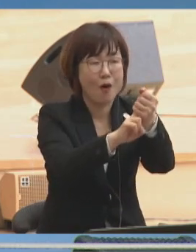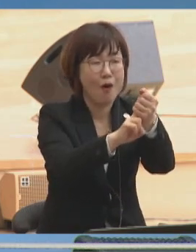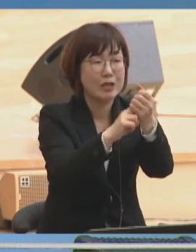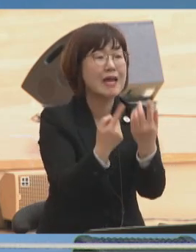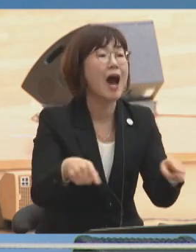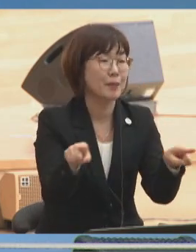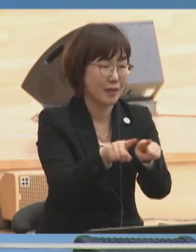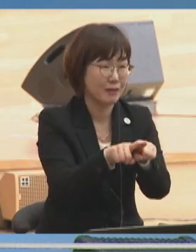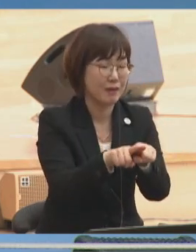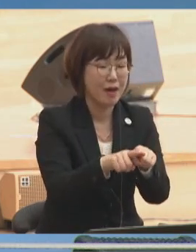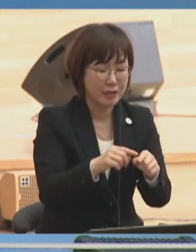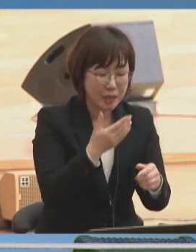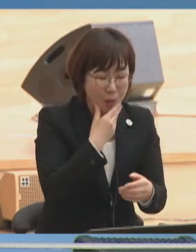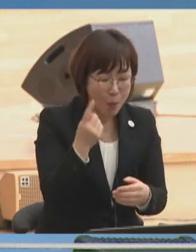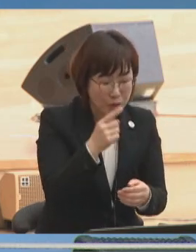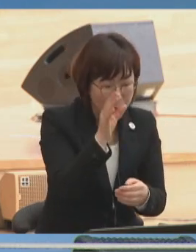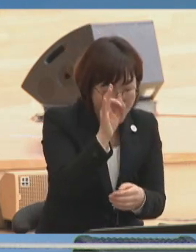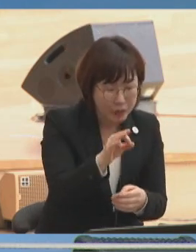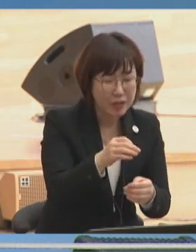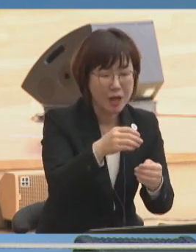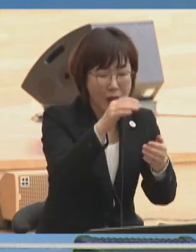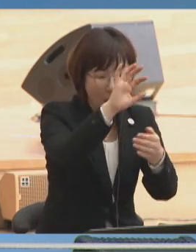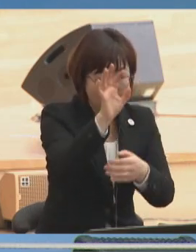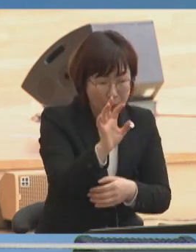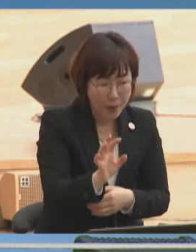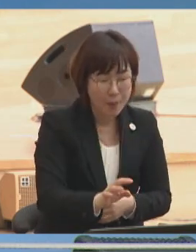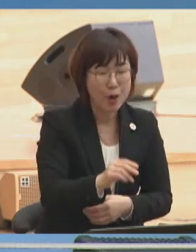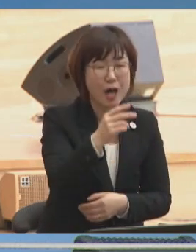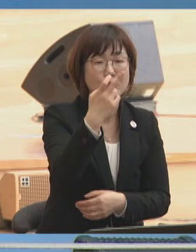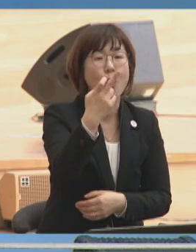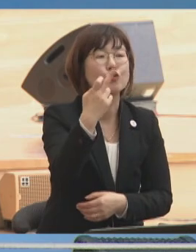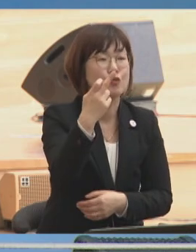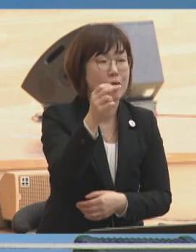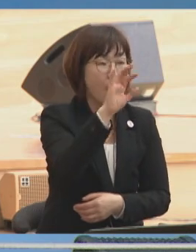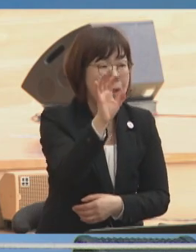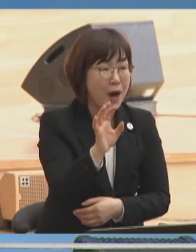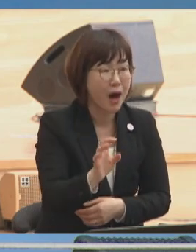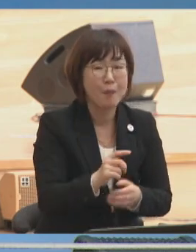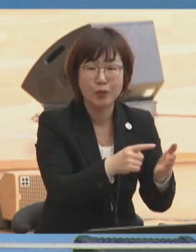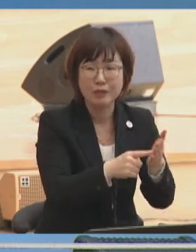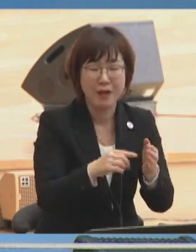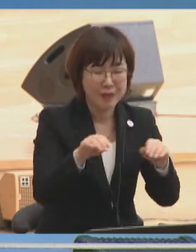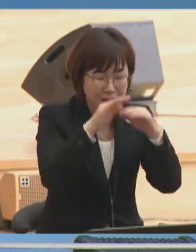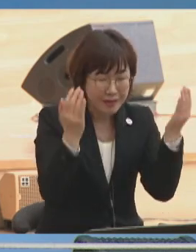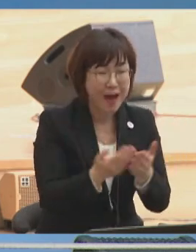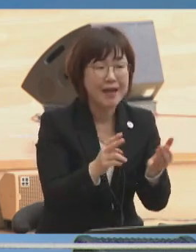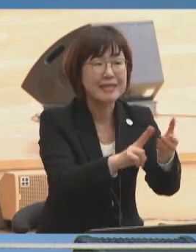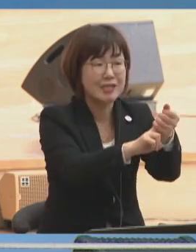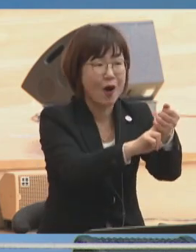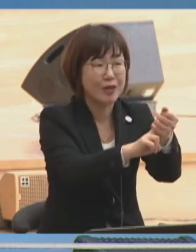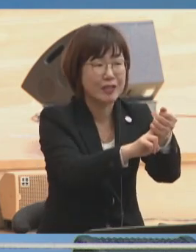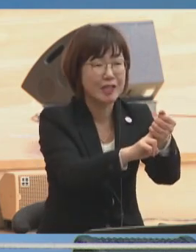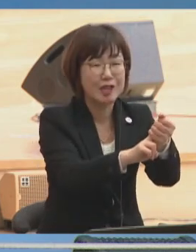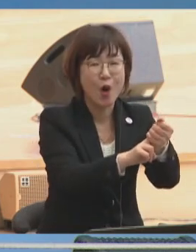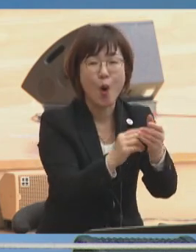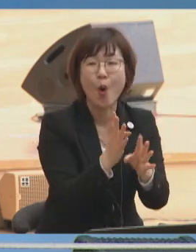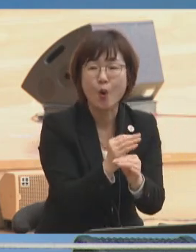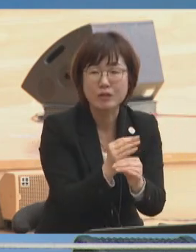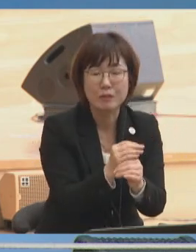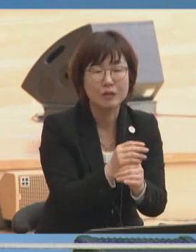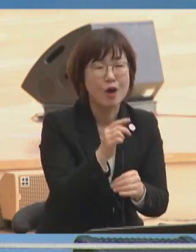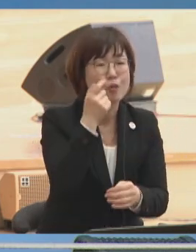보면 열두 번이나 그 단어가 쓰였어요. 주님이 불쌍히 여겼다 나오는데 열두 번 몽땅 다 기적이 나, 몽땅 다. 예를